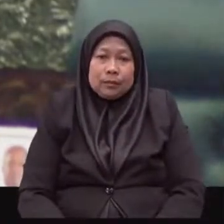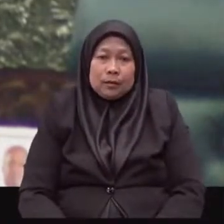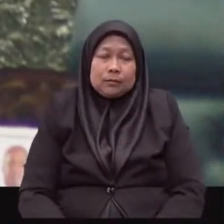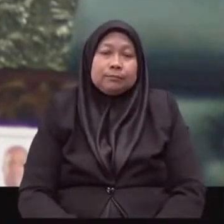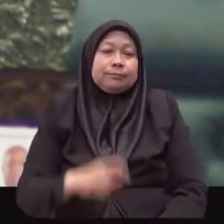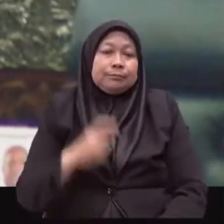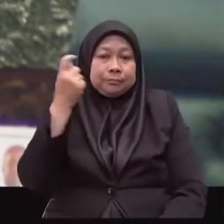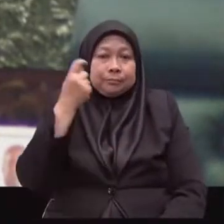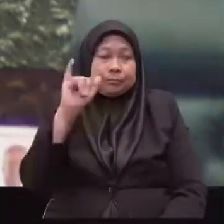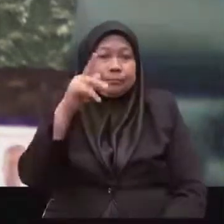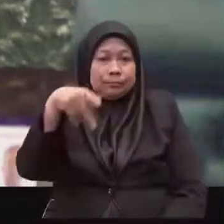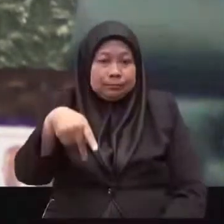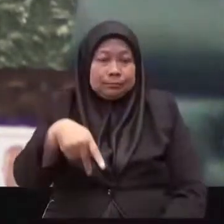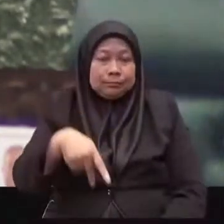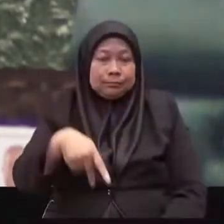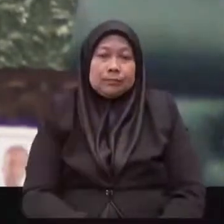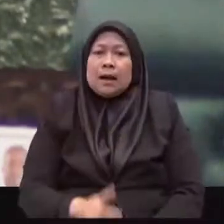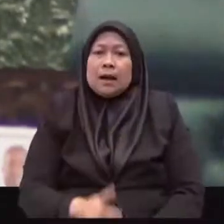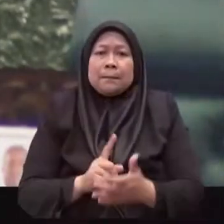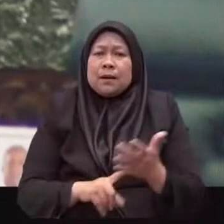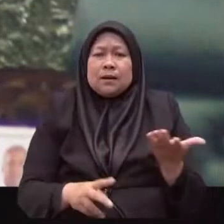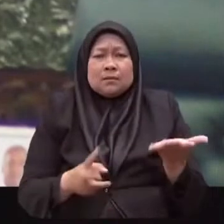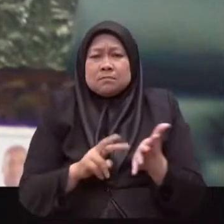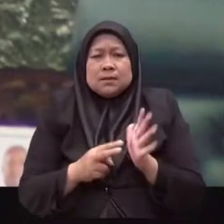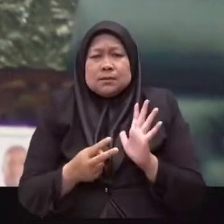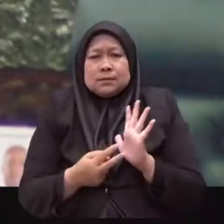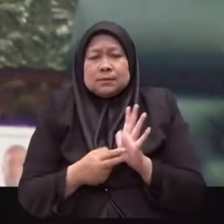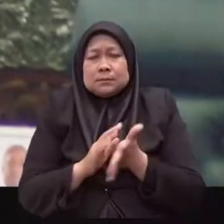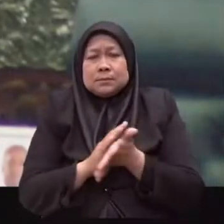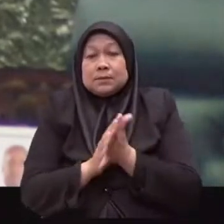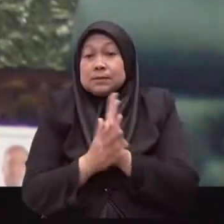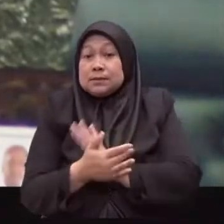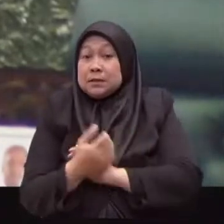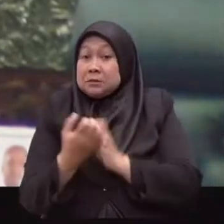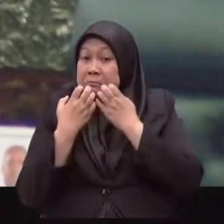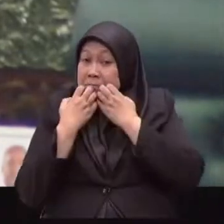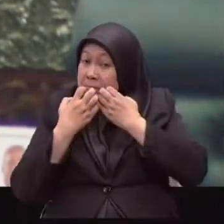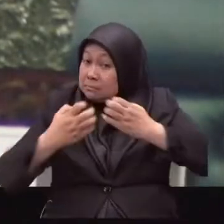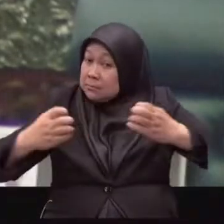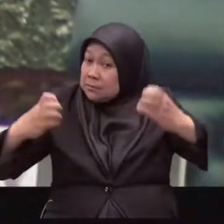industri yang di pulau Pinang bukan satu